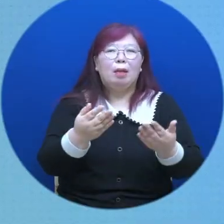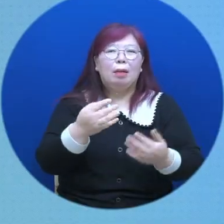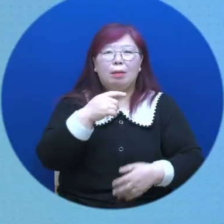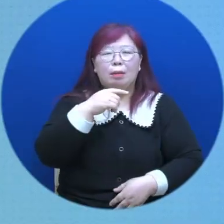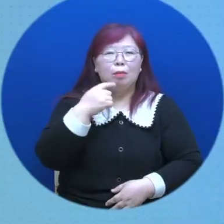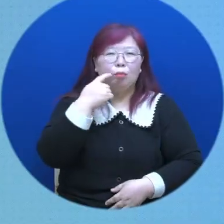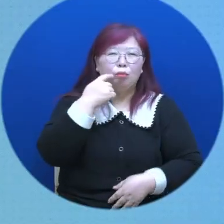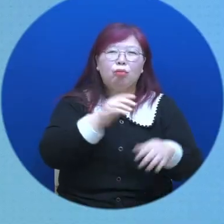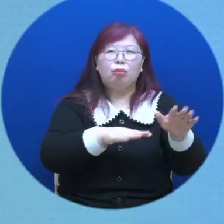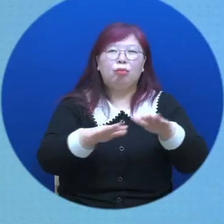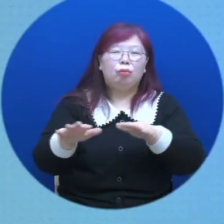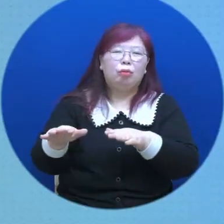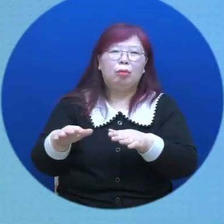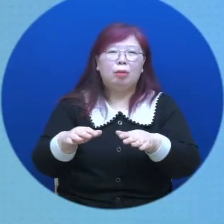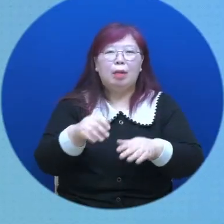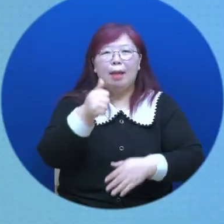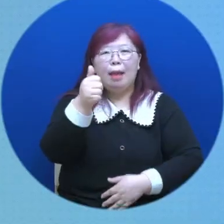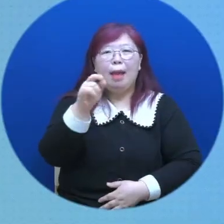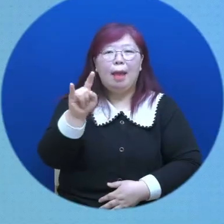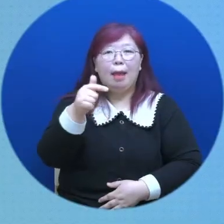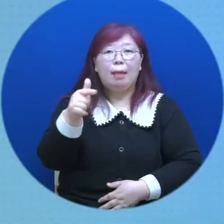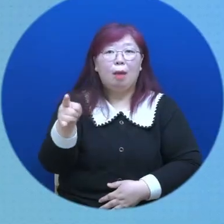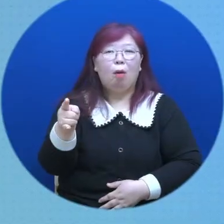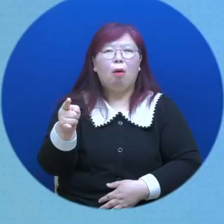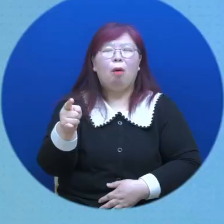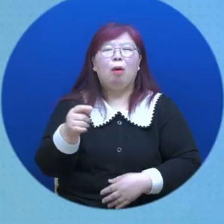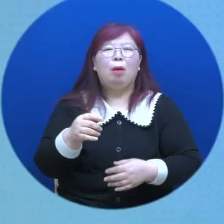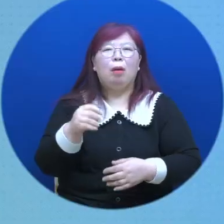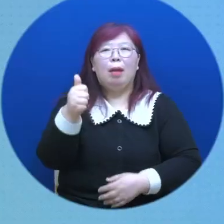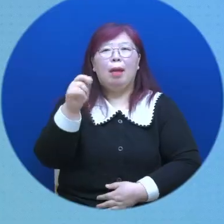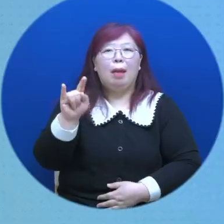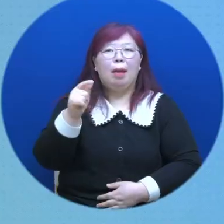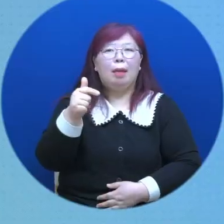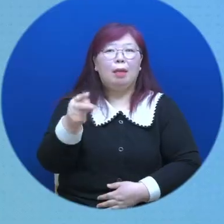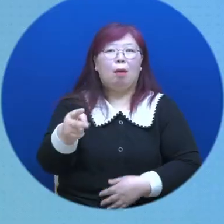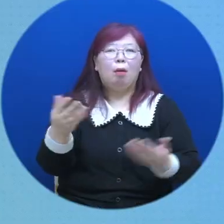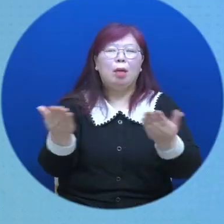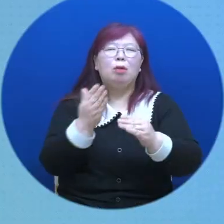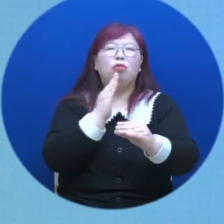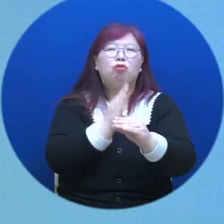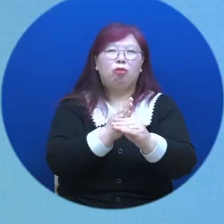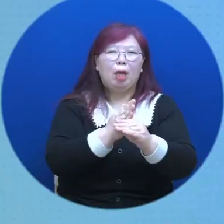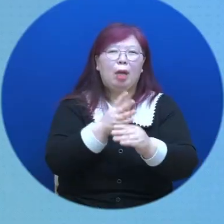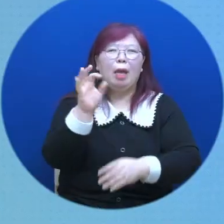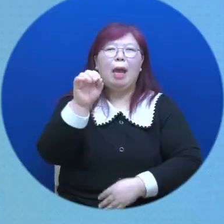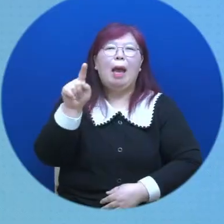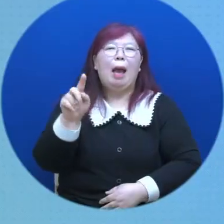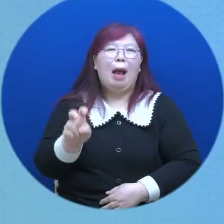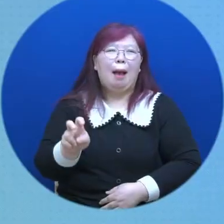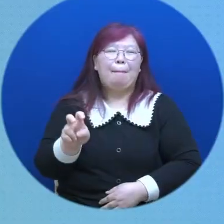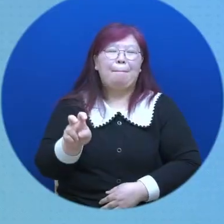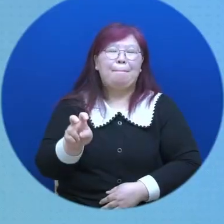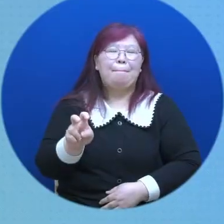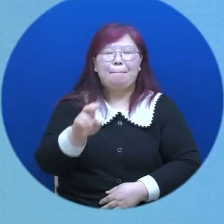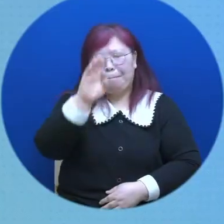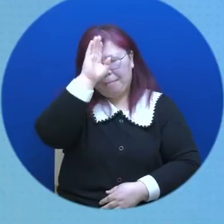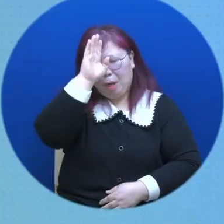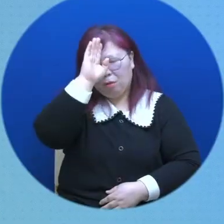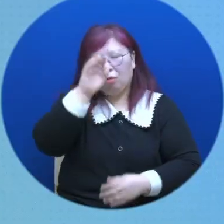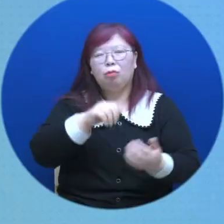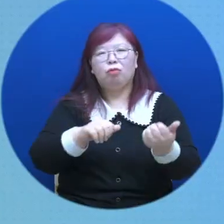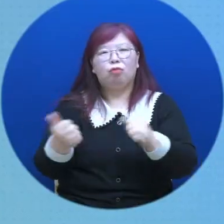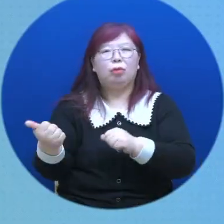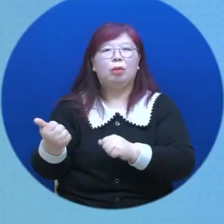고달프니까 병이 났어요. 암이었습니다. 중학교 2학년 때 어머님마저 세상을